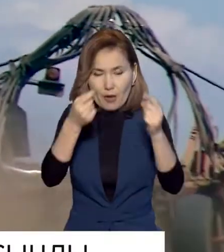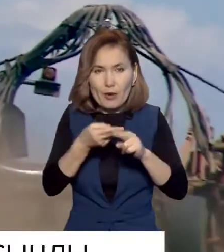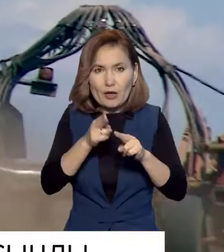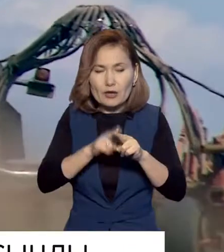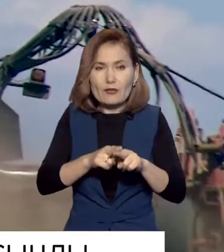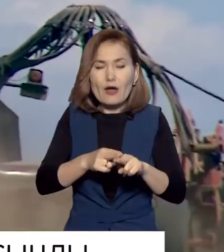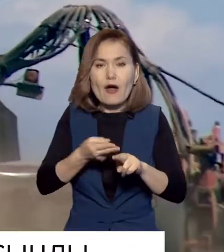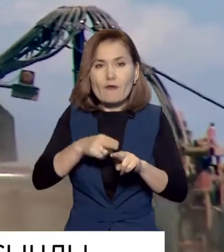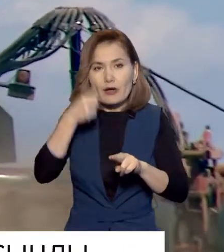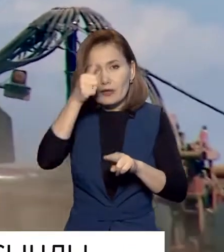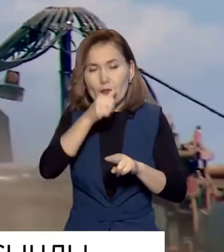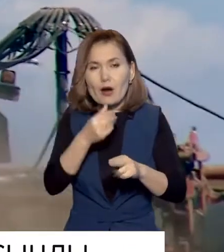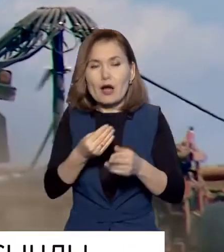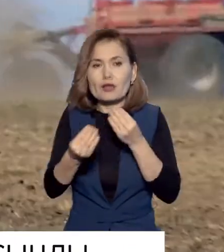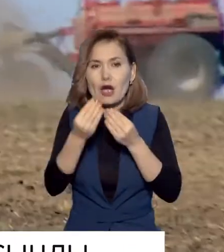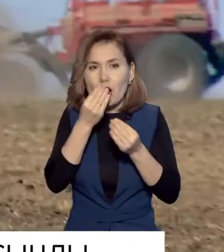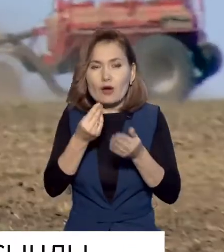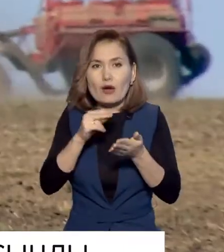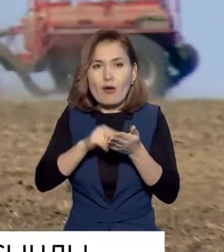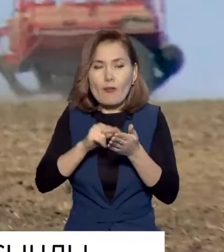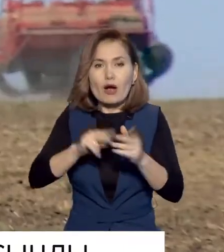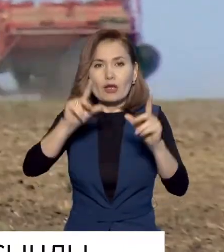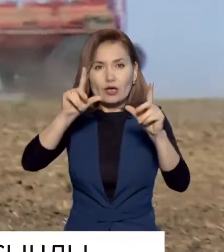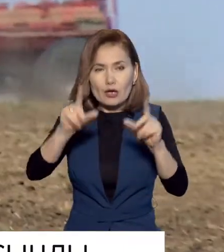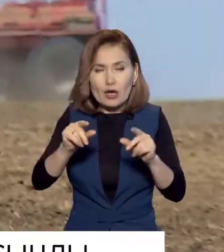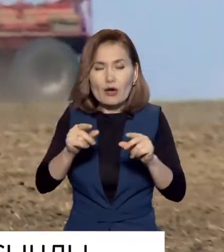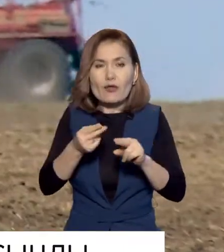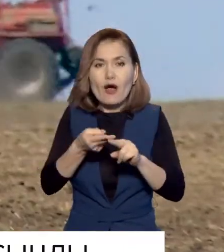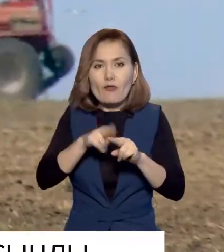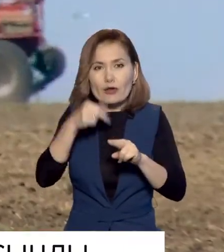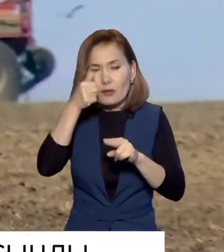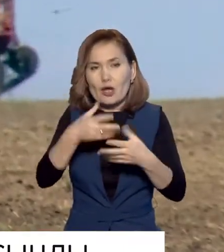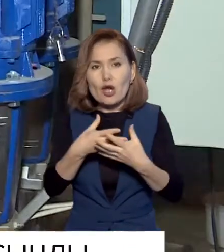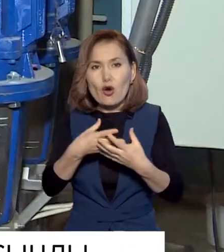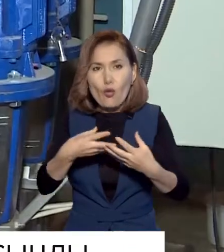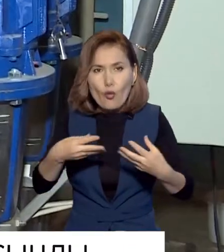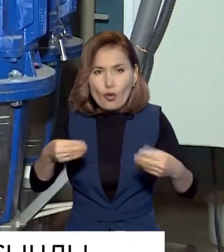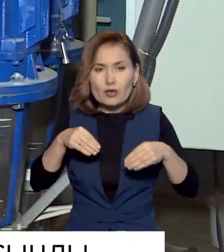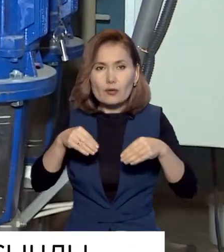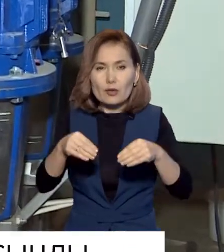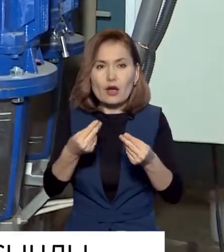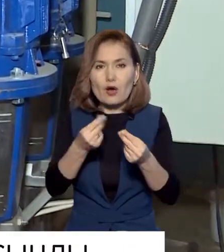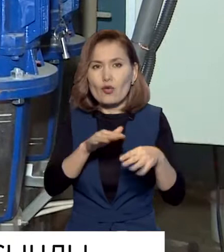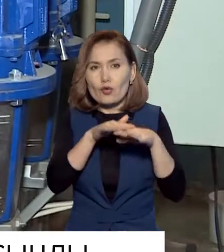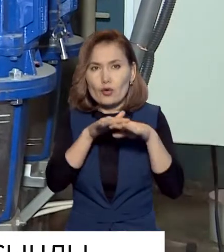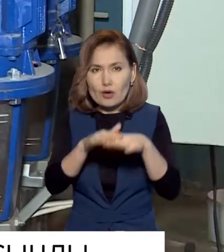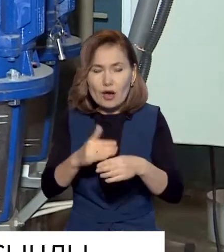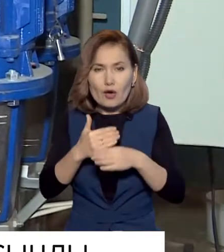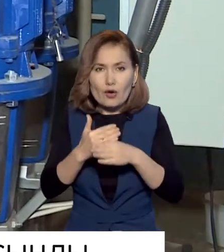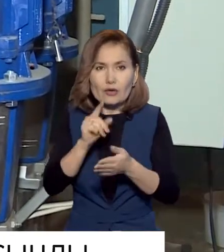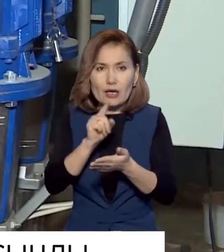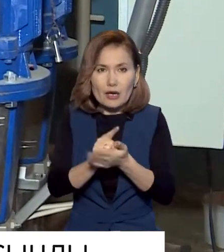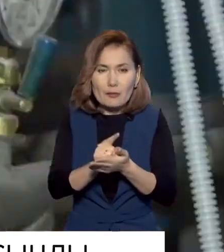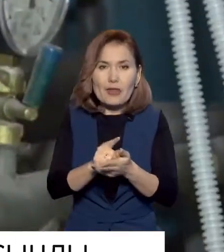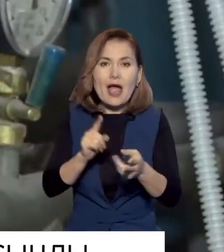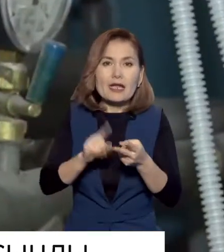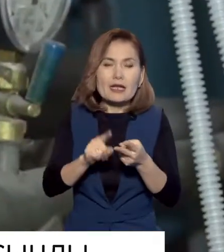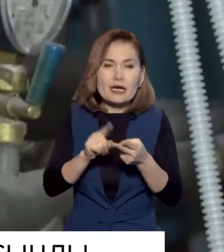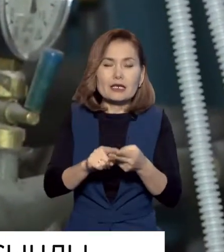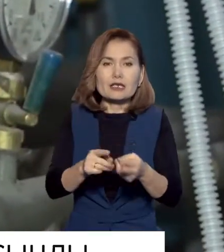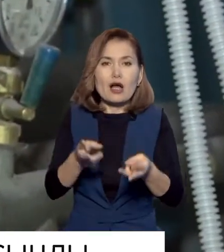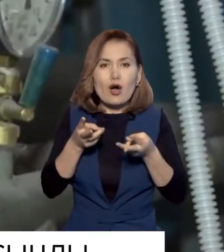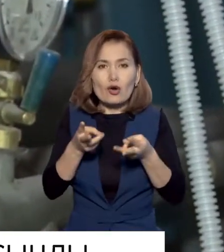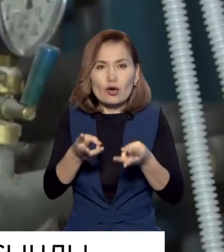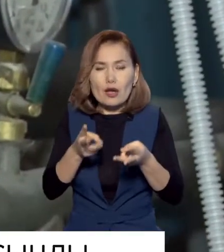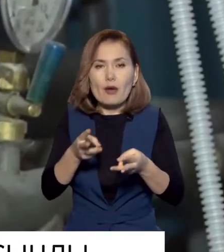биыл қымбатшылықты болдырмау үшін көктемгі егіс жұмыстарына қаржыландыру ұлғайтылып, субсидиялау жұмысы жетілдірілмек. Екіншіден, көмір мен